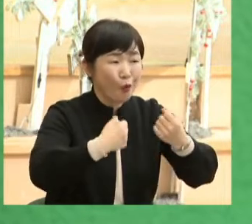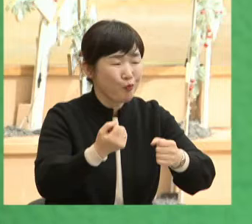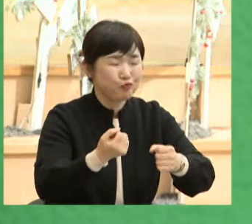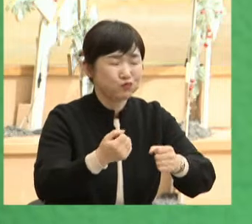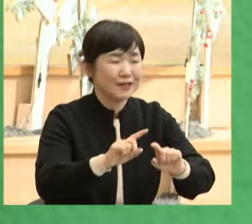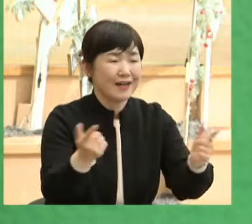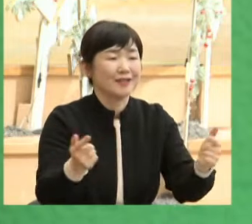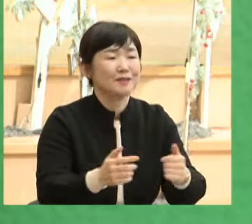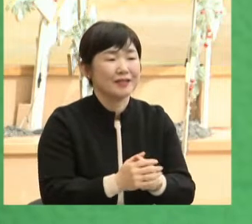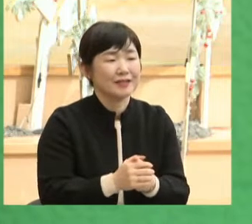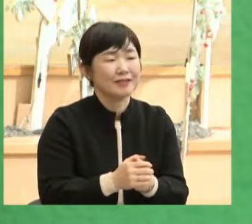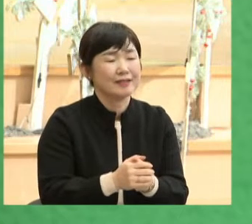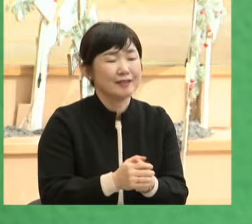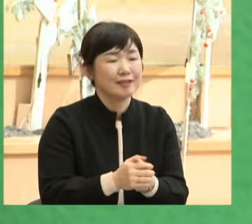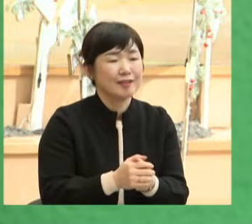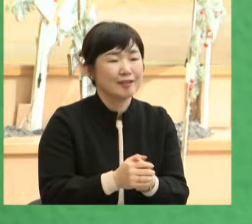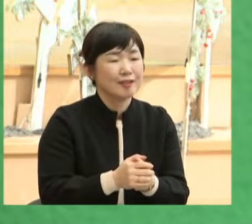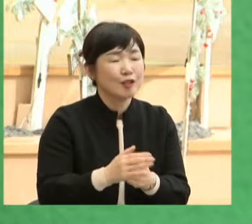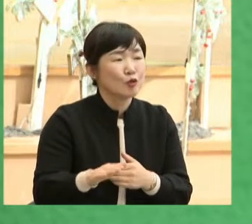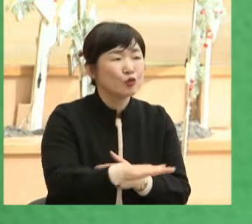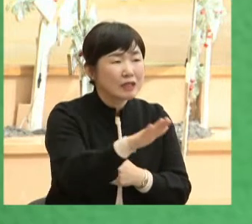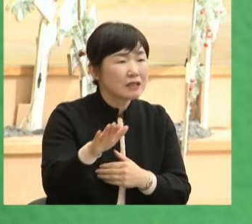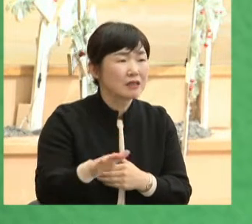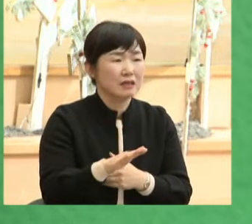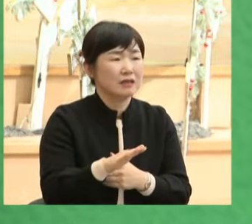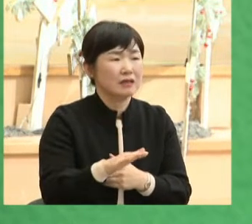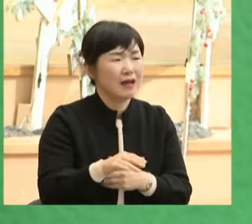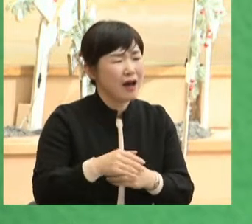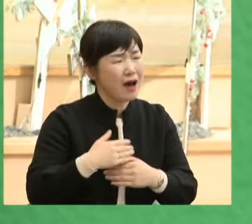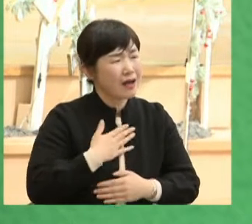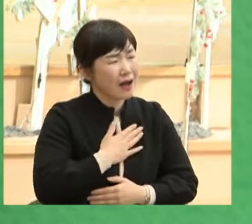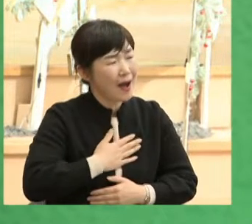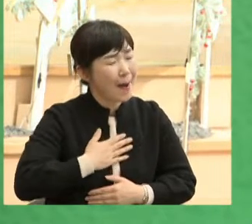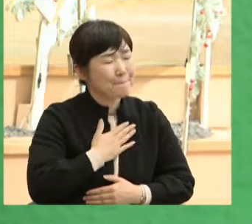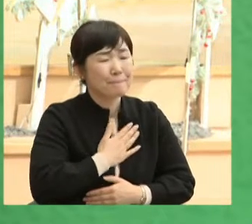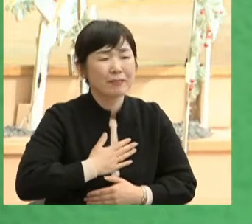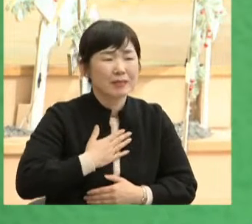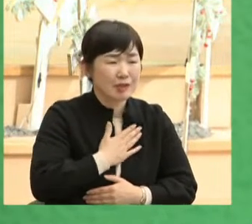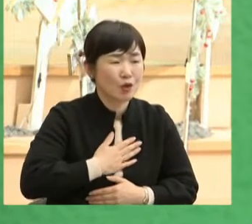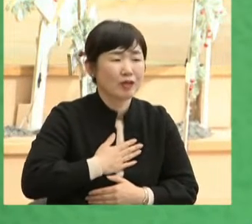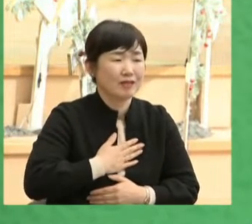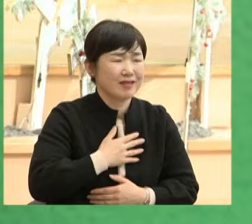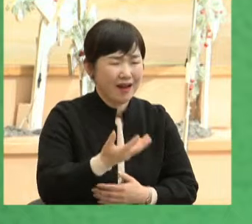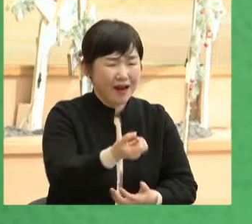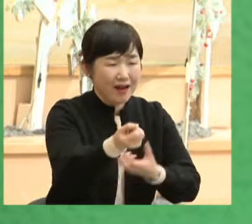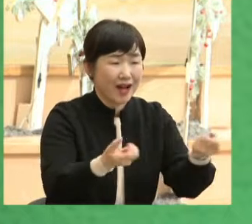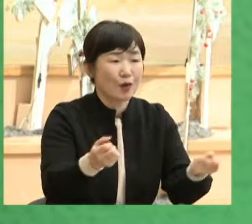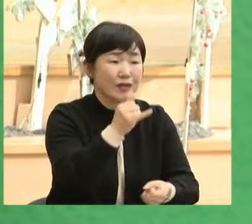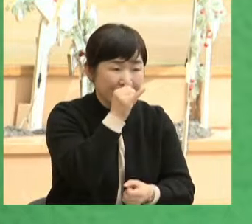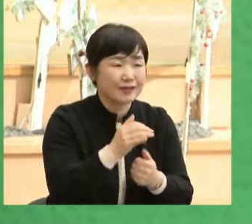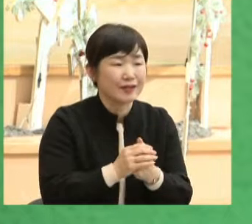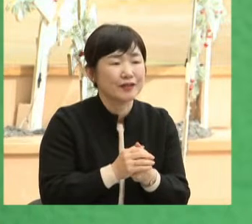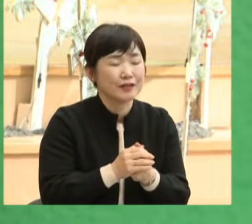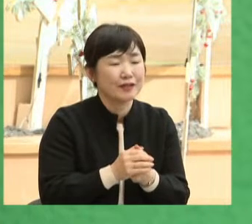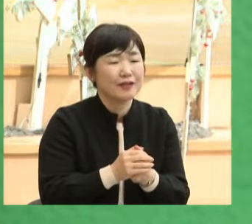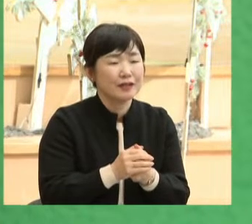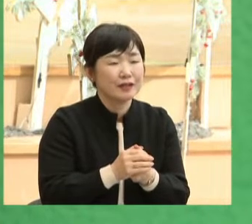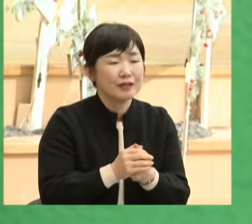아닙니다 우리는 다 감정이 있습니다 이모션 있다니까